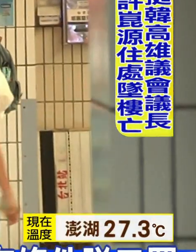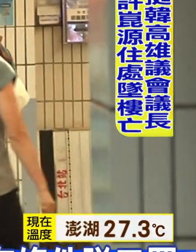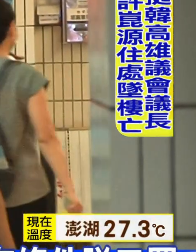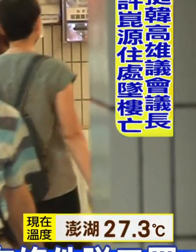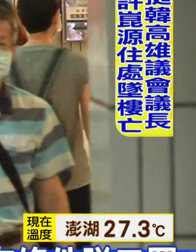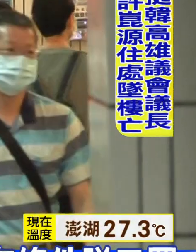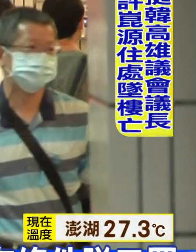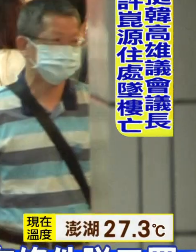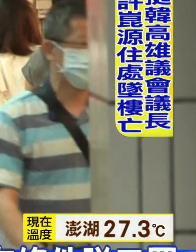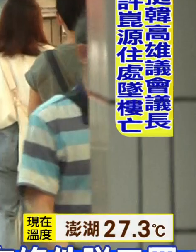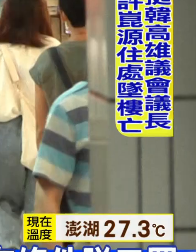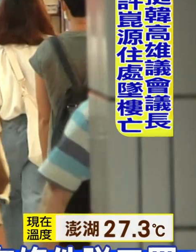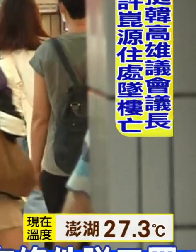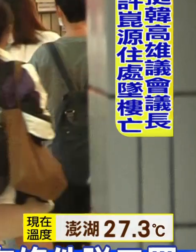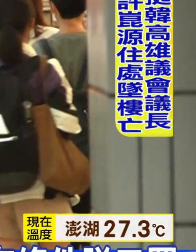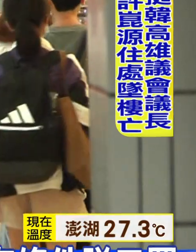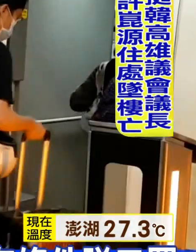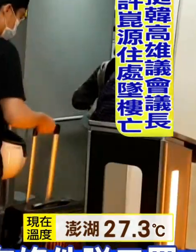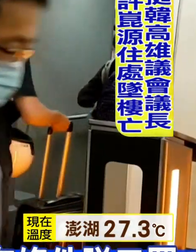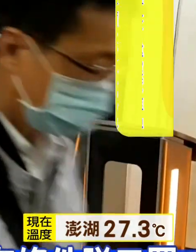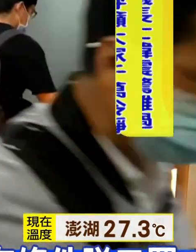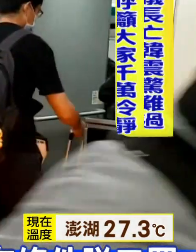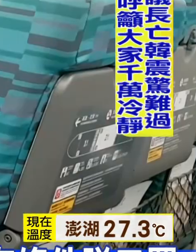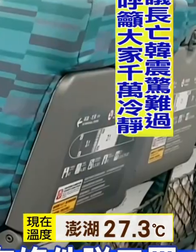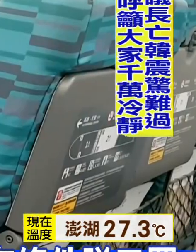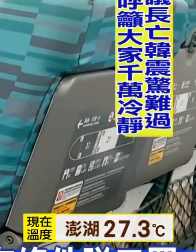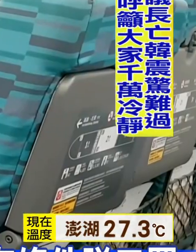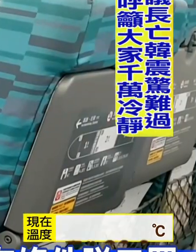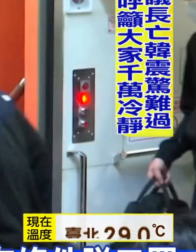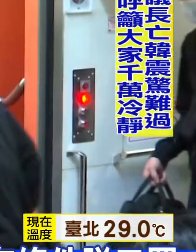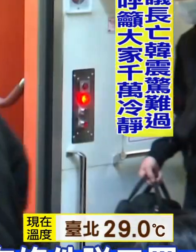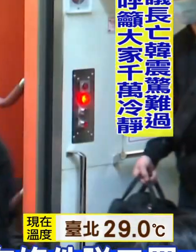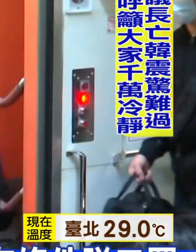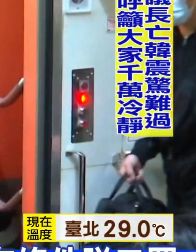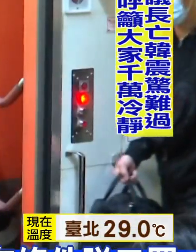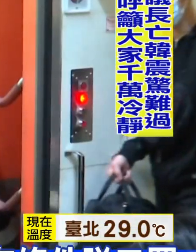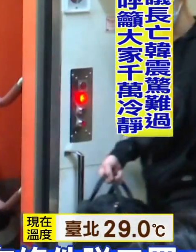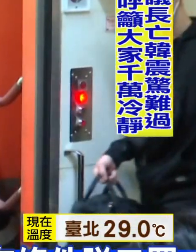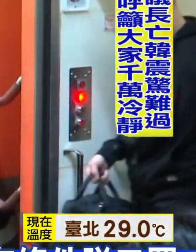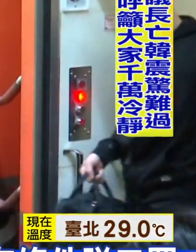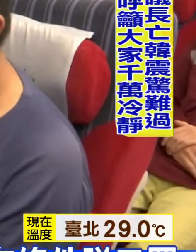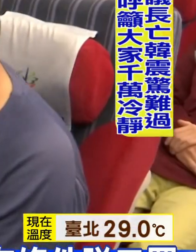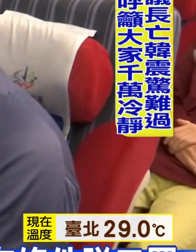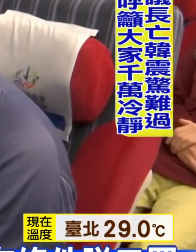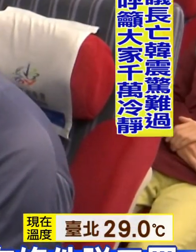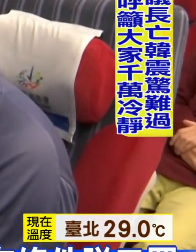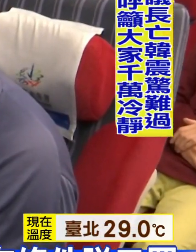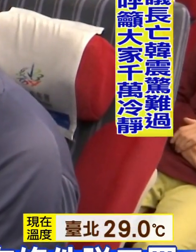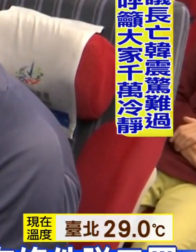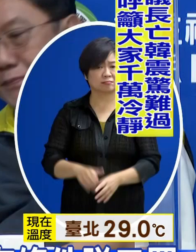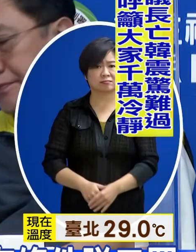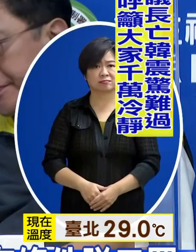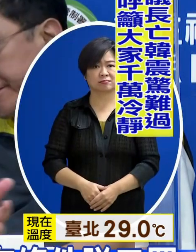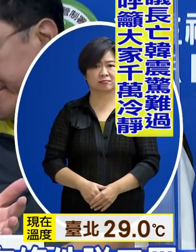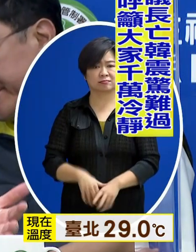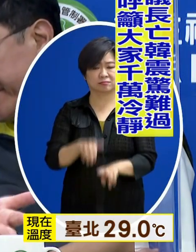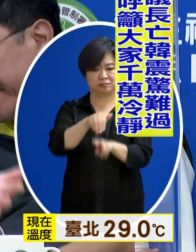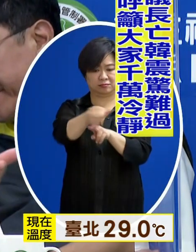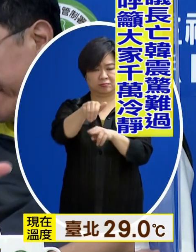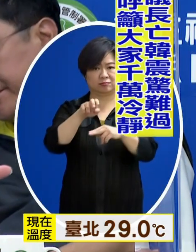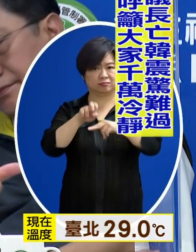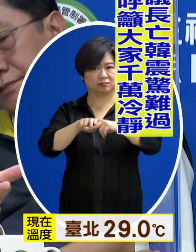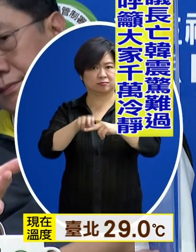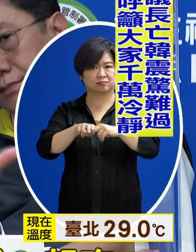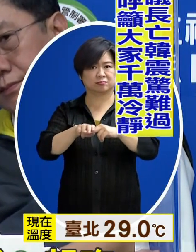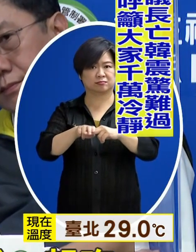双铁，乘客进站后只要保持社交距离，可不戴口罩，同时车上也可以吃。 双铁的座位